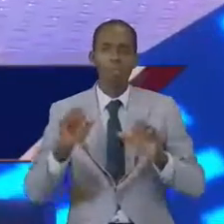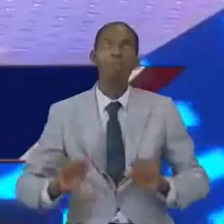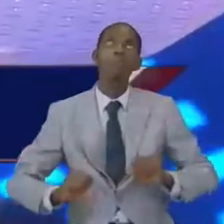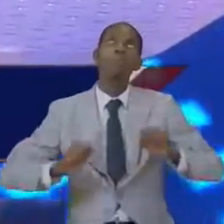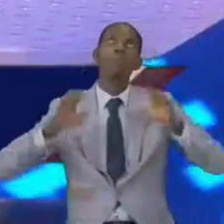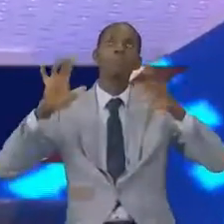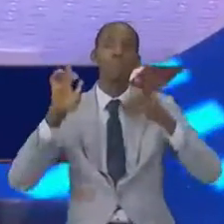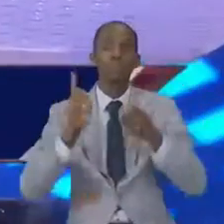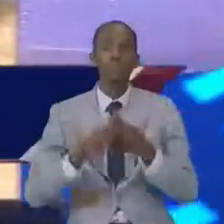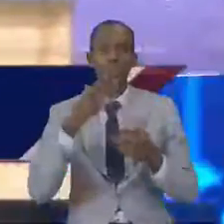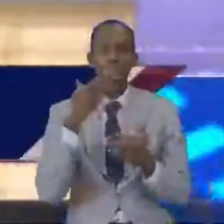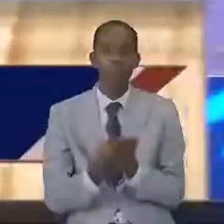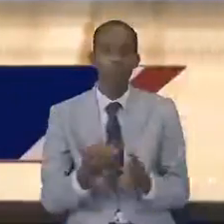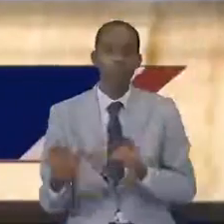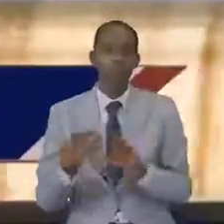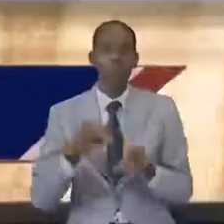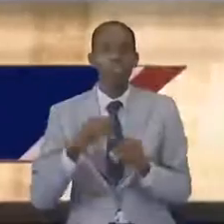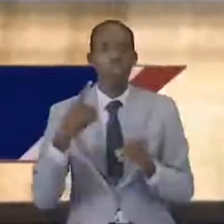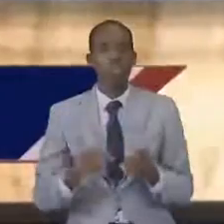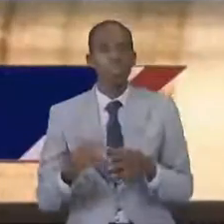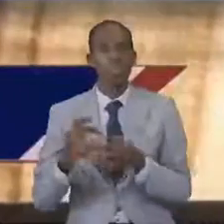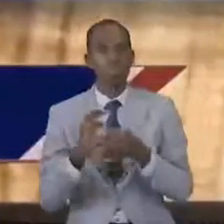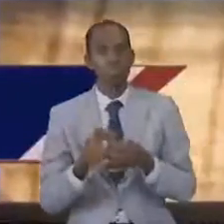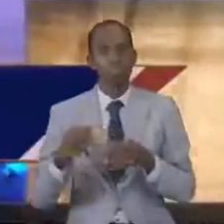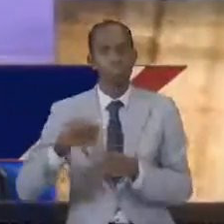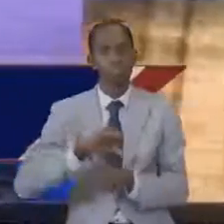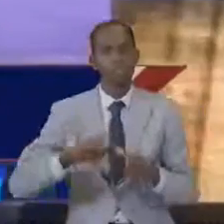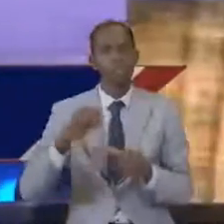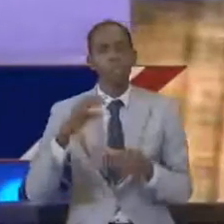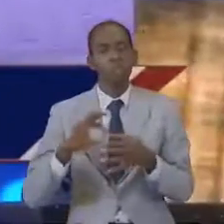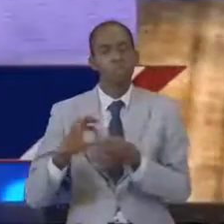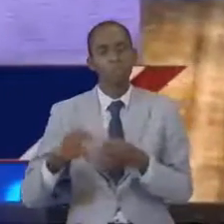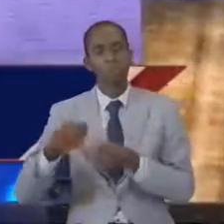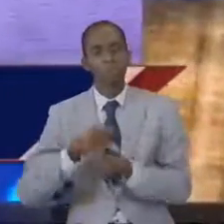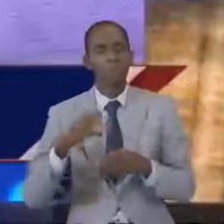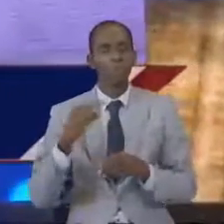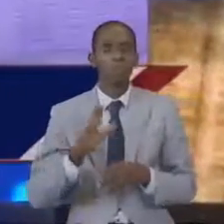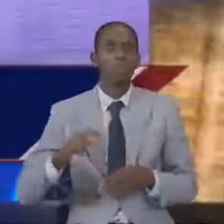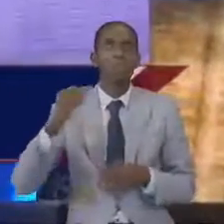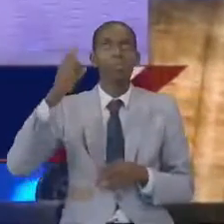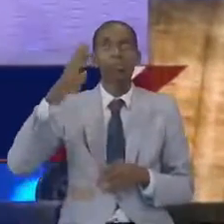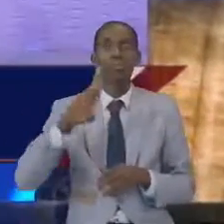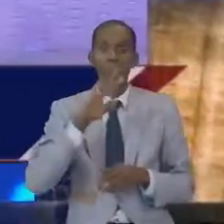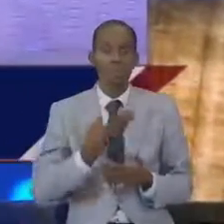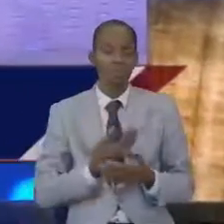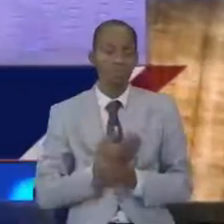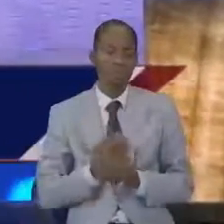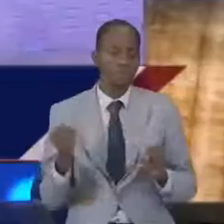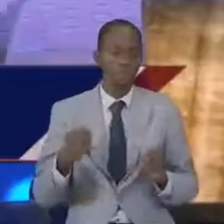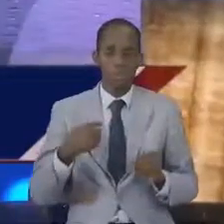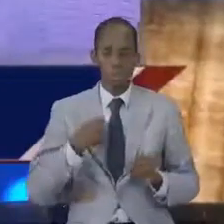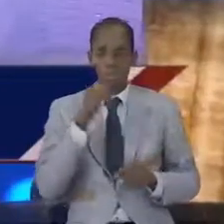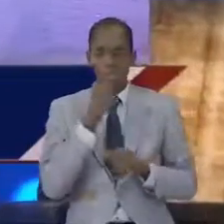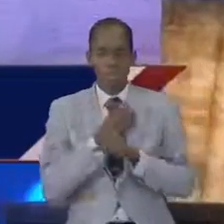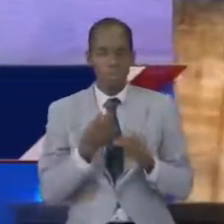faire du bien dans la communion dans la communion des enfants de Dieu vous êtes né de nouveau je suis né de nouveau nous sommes né de nouveau